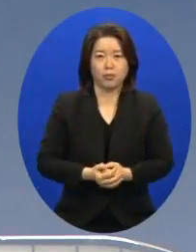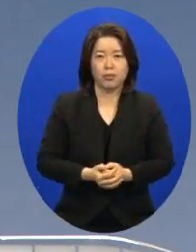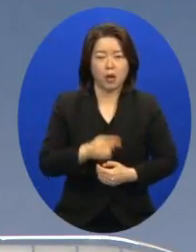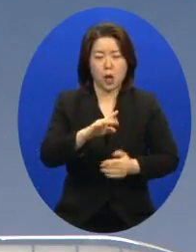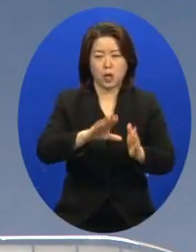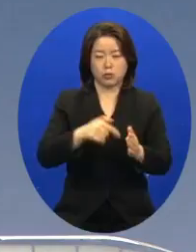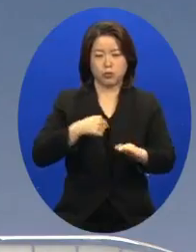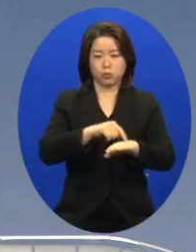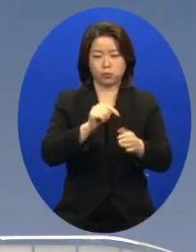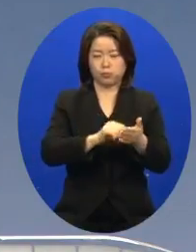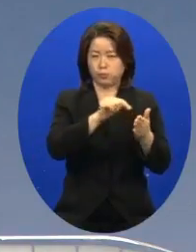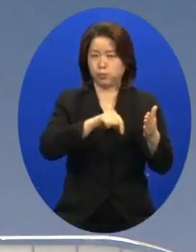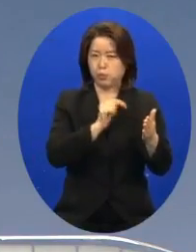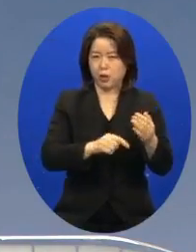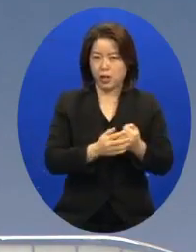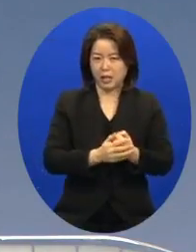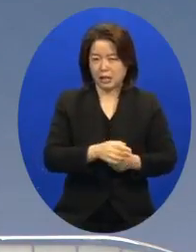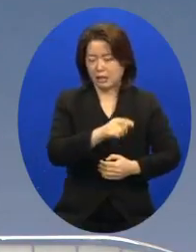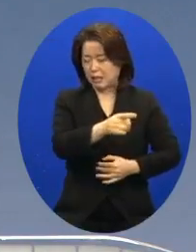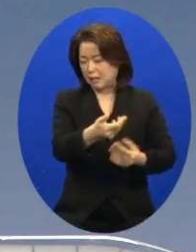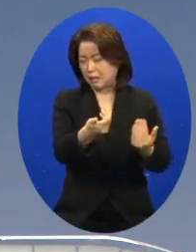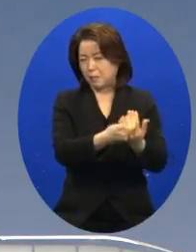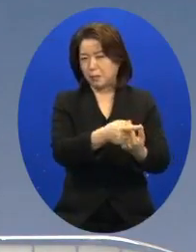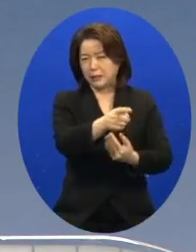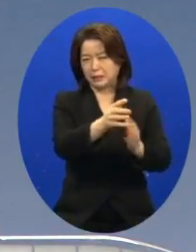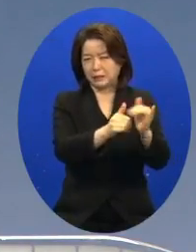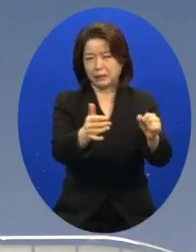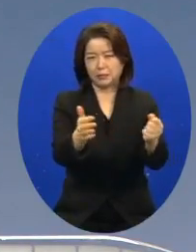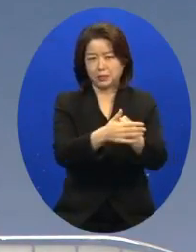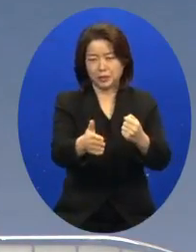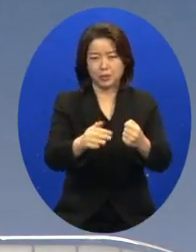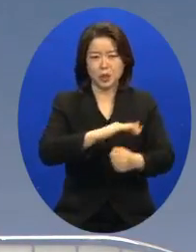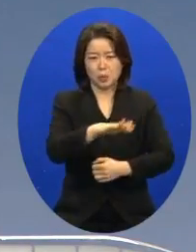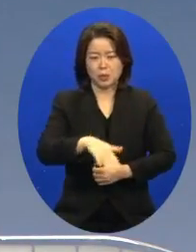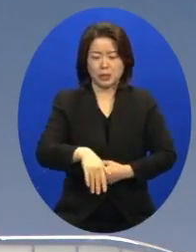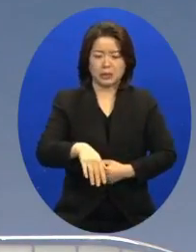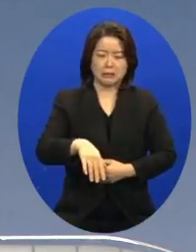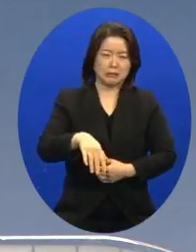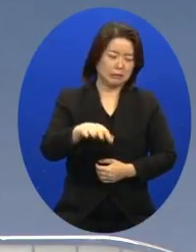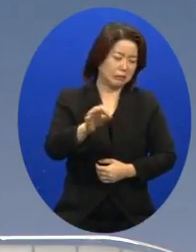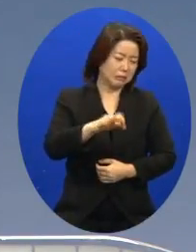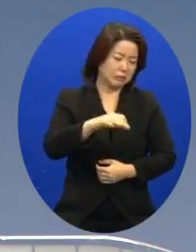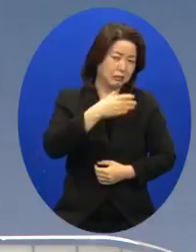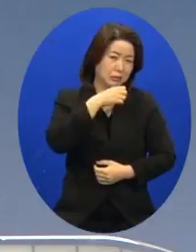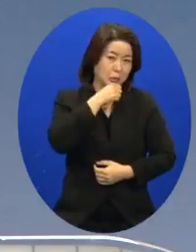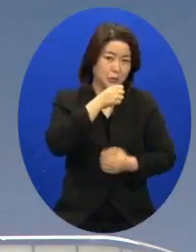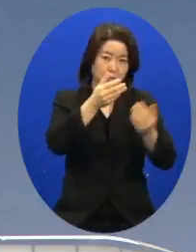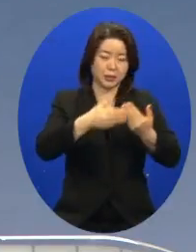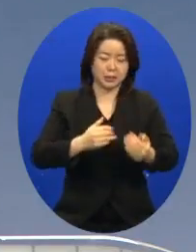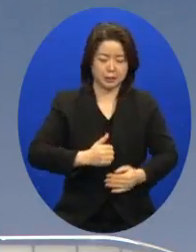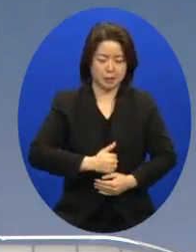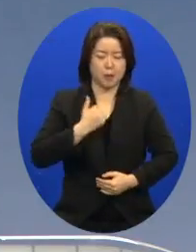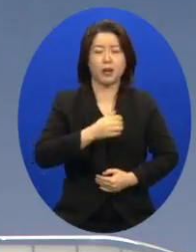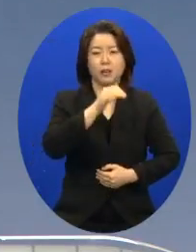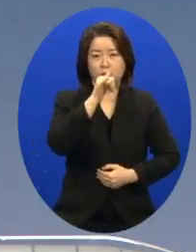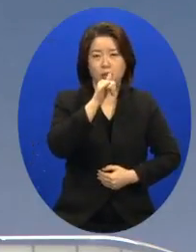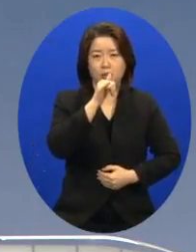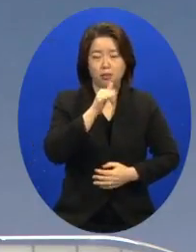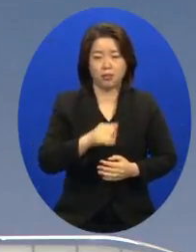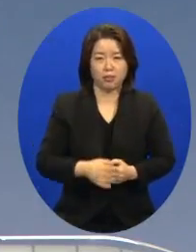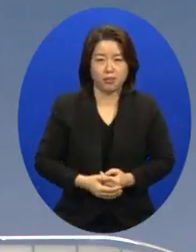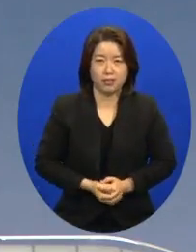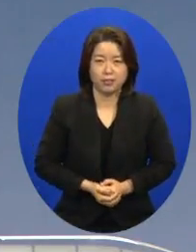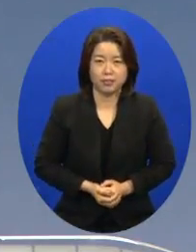그때 제 마음속에 그 반대하던 사람 때문에 우리가 이렇게 형편없는 점수를 얻었다고 엄청 화가 났었습니다